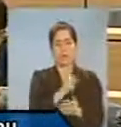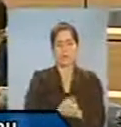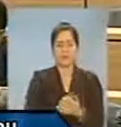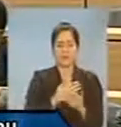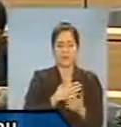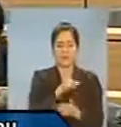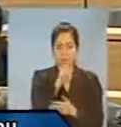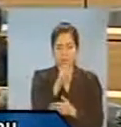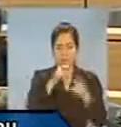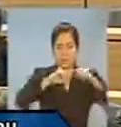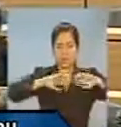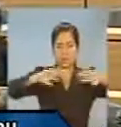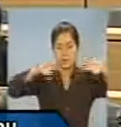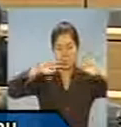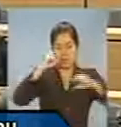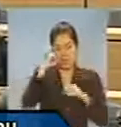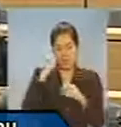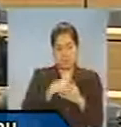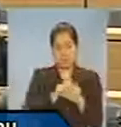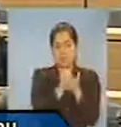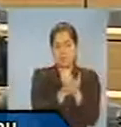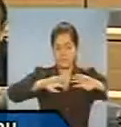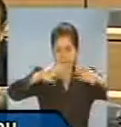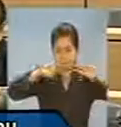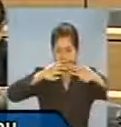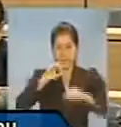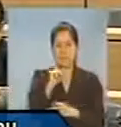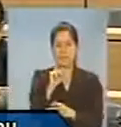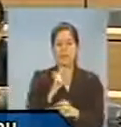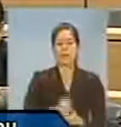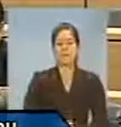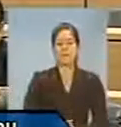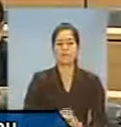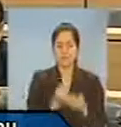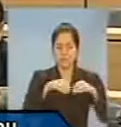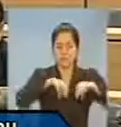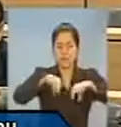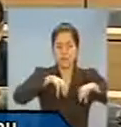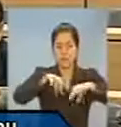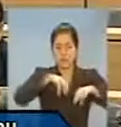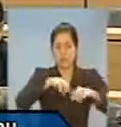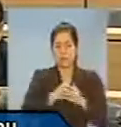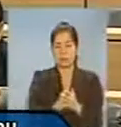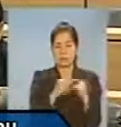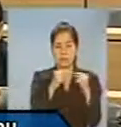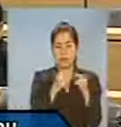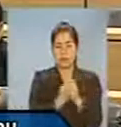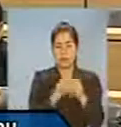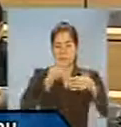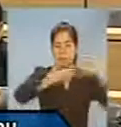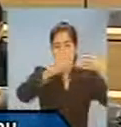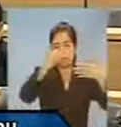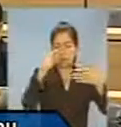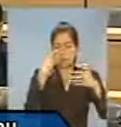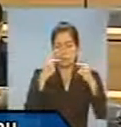ขนาดไหนครับอย่าเอาเรื่องหนึ่งมากลบอีกเรื่องหนึ่งท่านไปจัดงานอธิบายเรื่องนี้งบประม